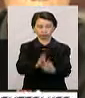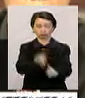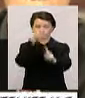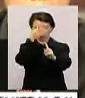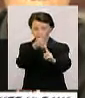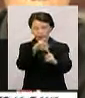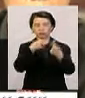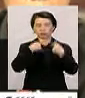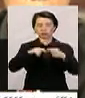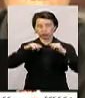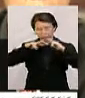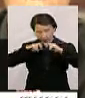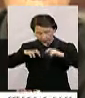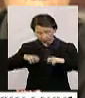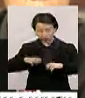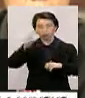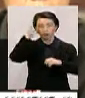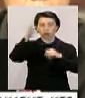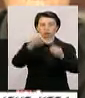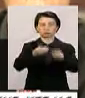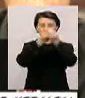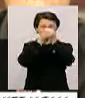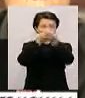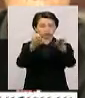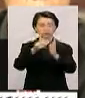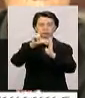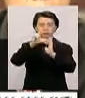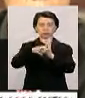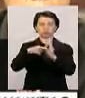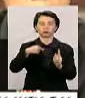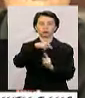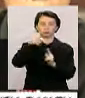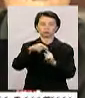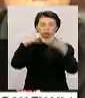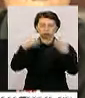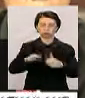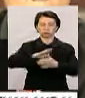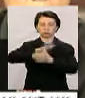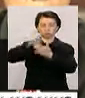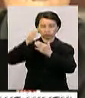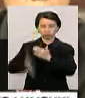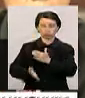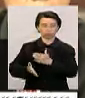ini sedang dikaji dan akan diumumkan kelak apabila ianya dimuktamadkan.